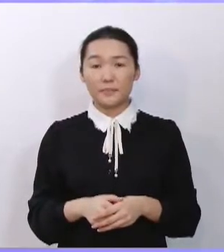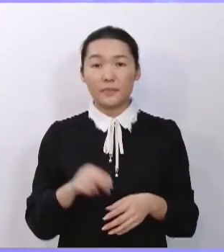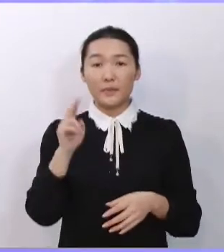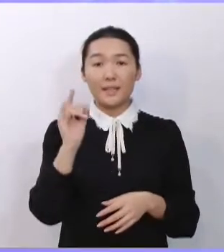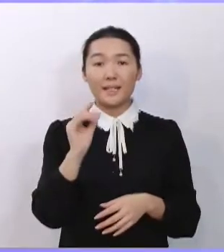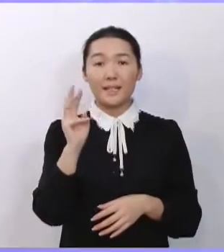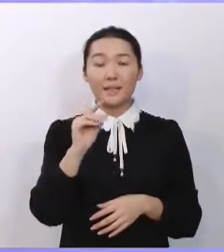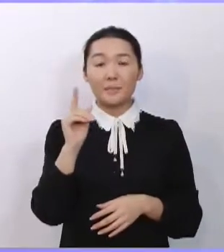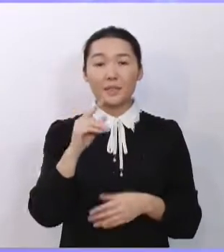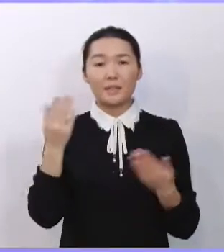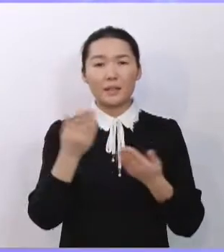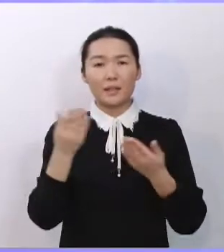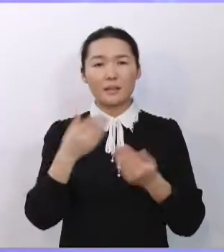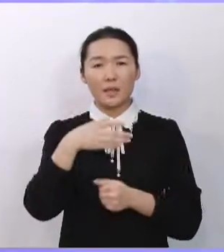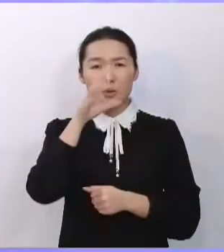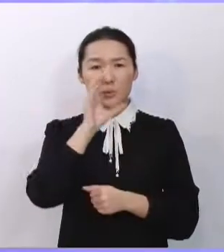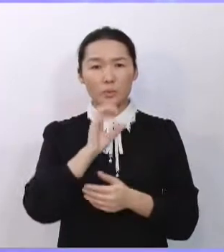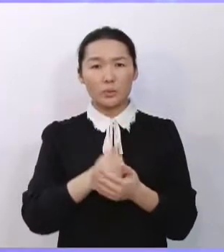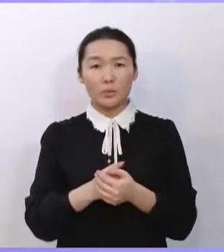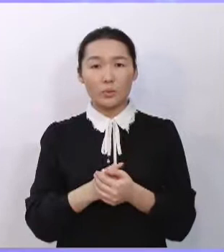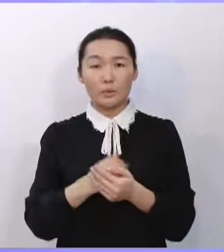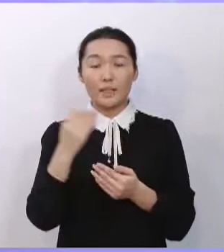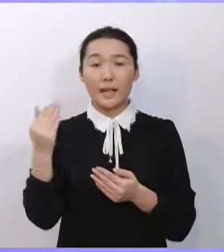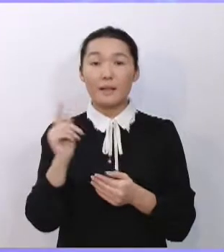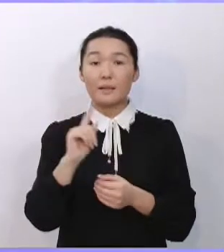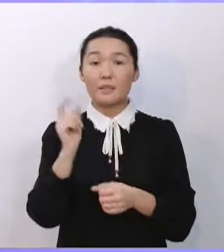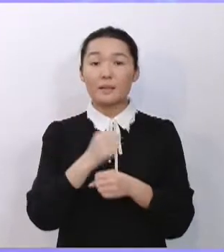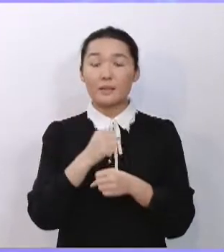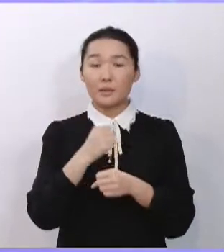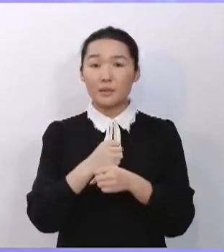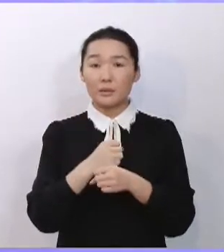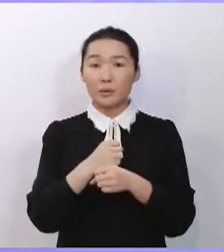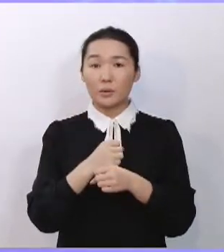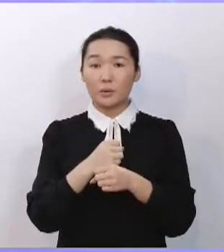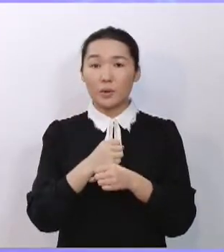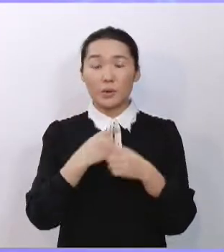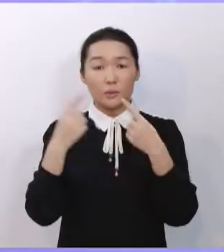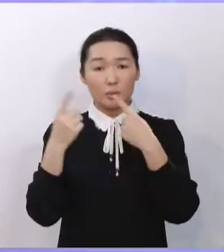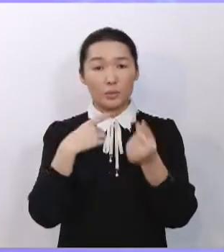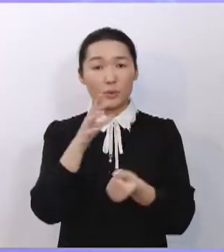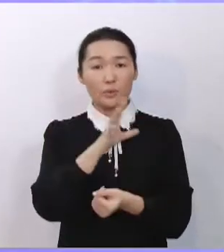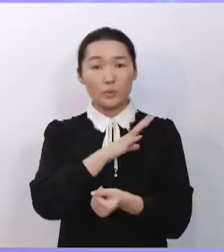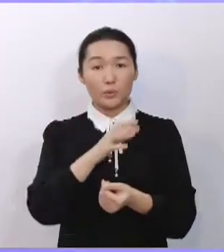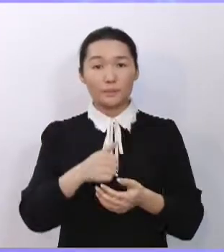Кымыз кандай суусундук жана ал эмнеден жасалгандыгы жөнүндө сүйлөштүк.